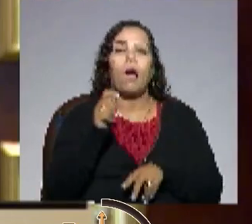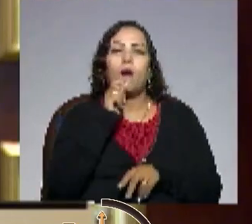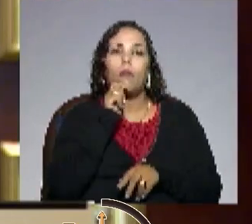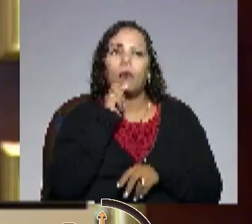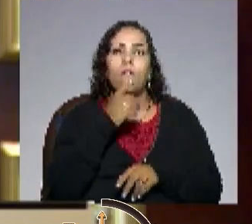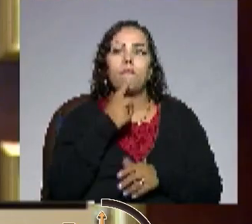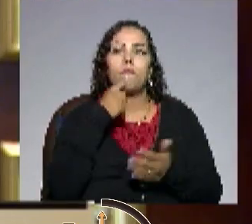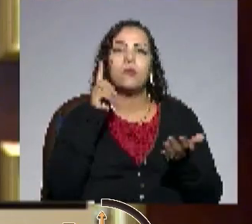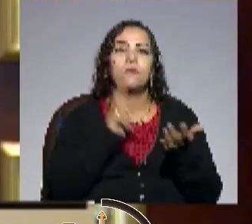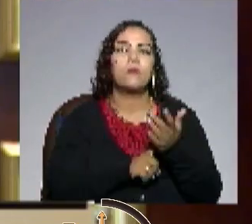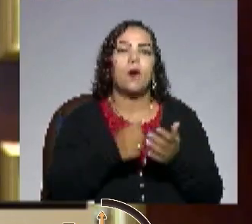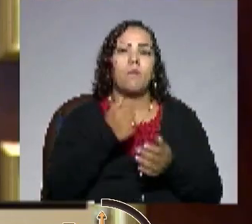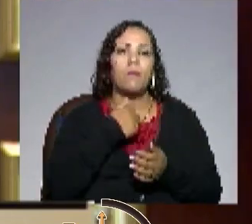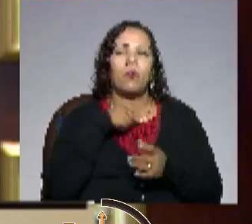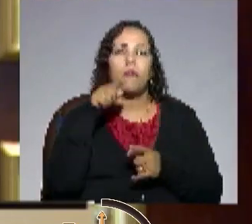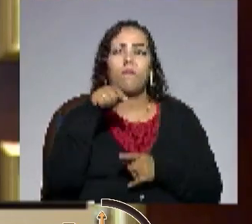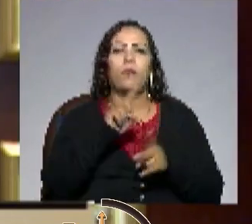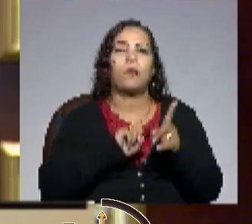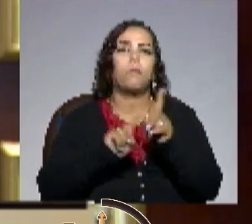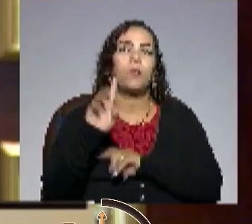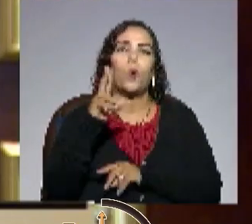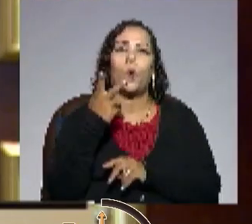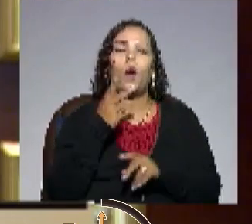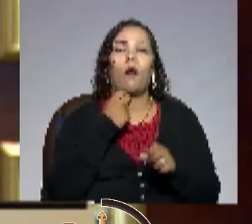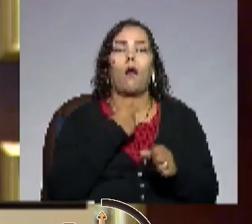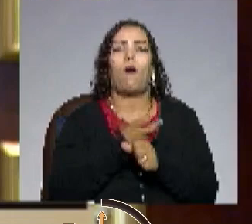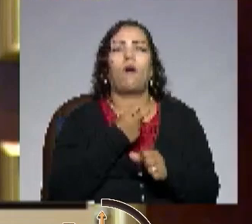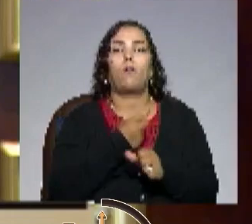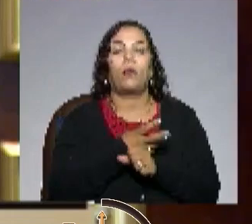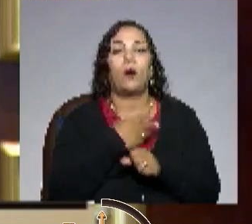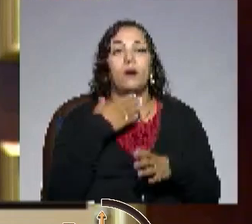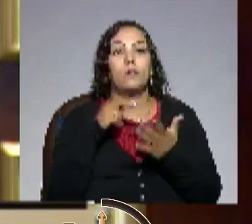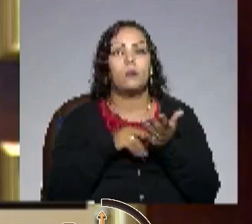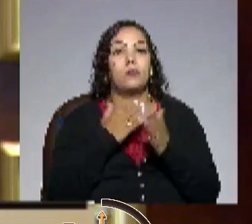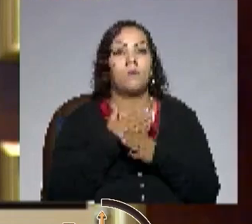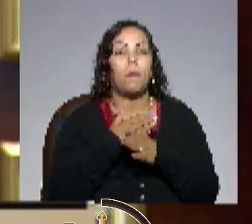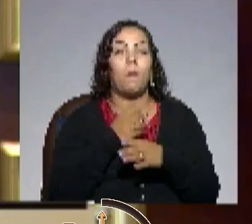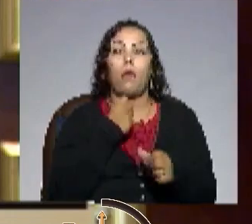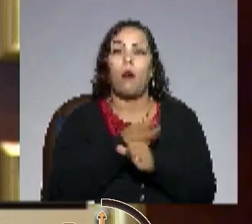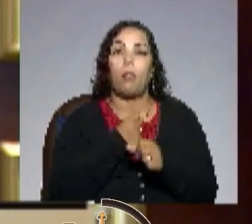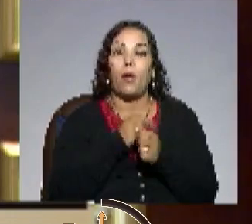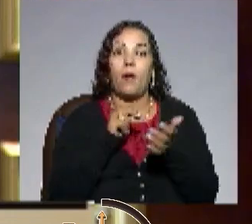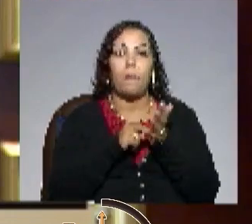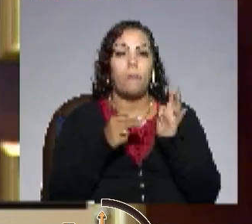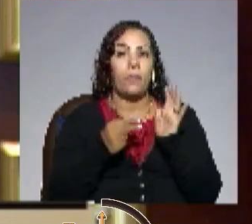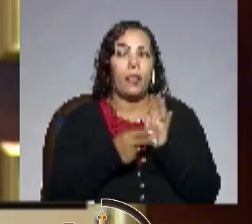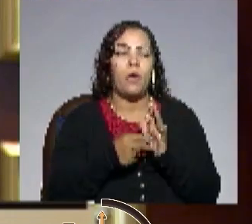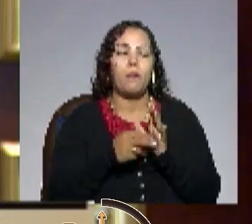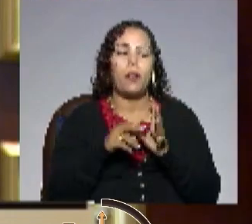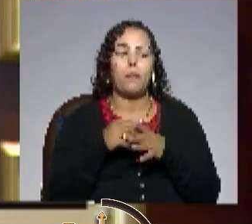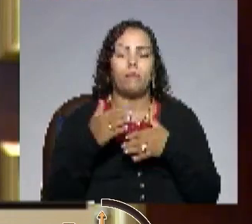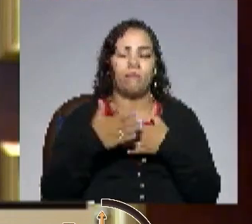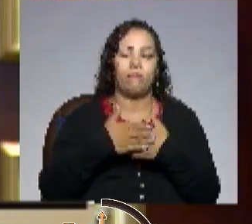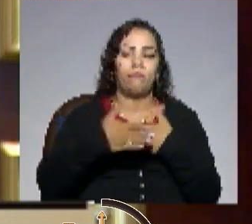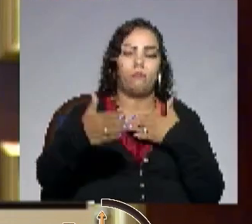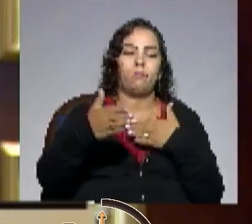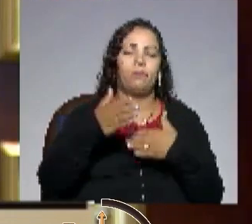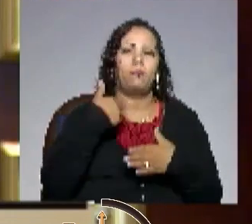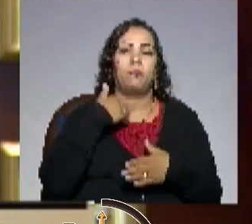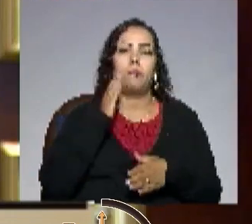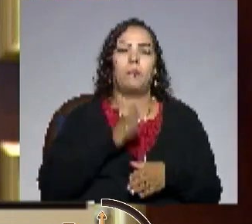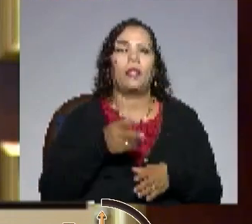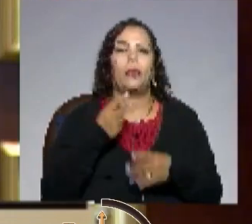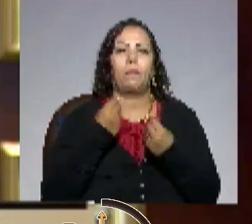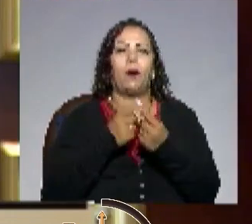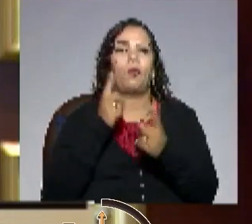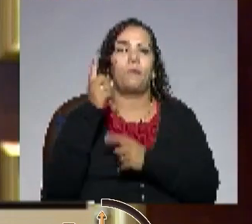وثقه حضراتكم في ربنا هي الخطيه ليه الخطيه بتعمل ايه الخطيه بتعمل حاجز بيني وبين ربنا بتعمل